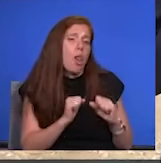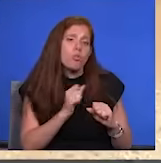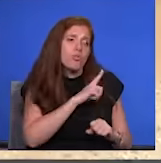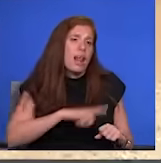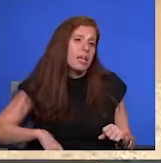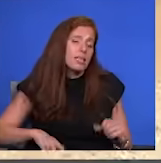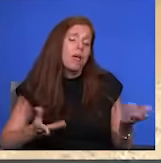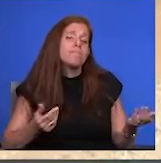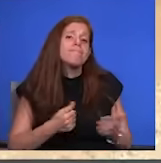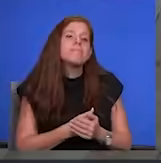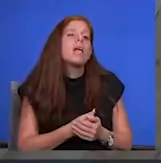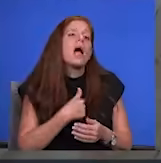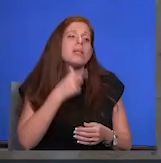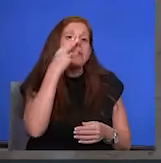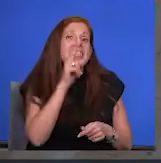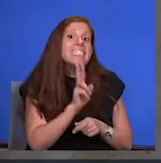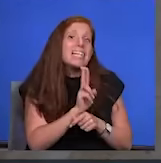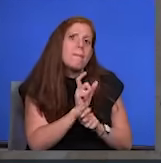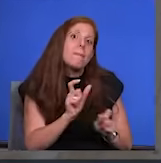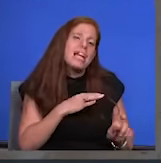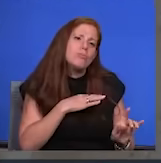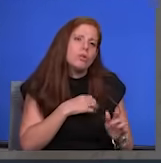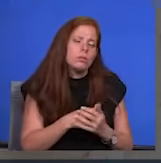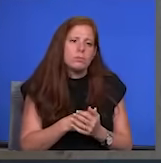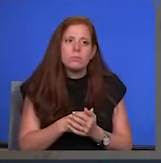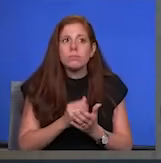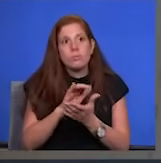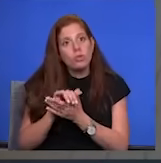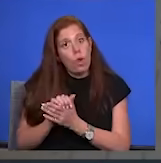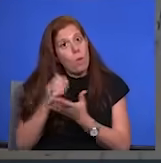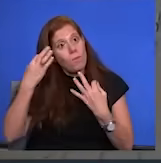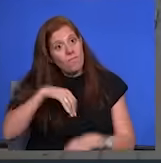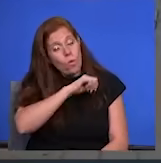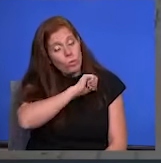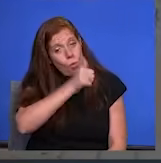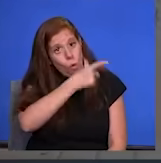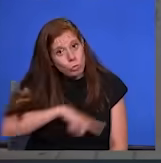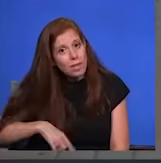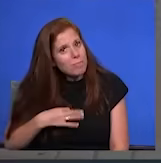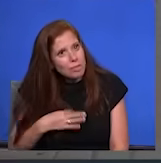מתכוון. אני מנסה להיזהר במילים. שלום כבוד ראש העיר. מה נשמע?